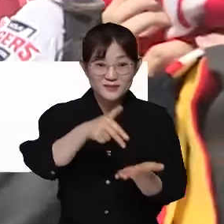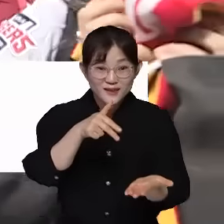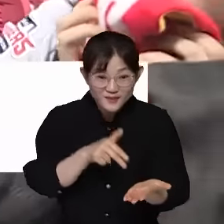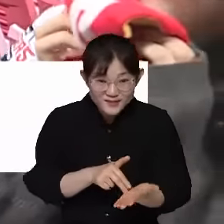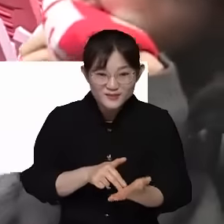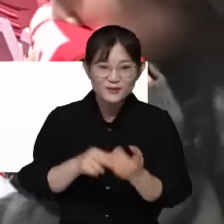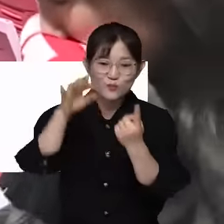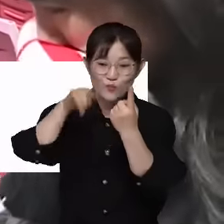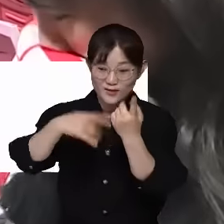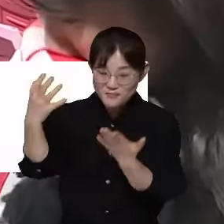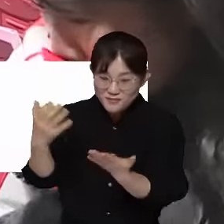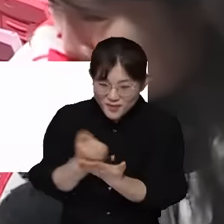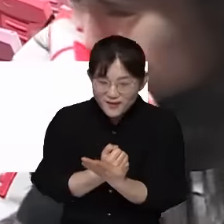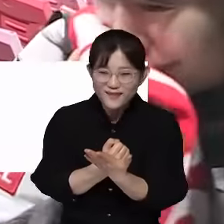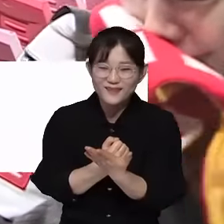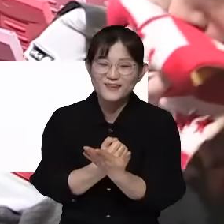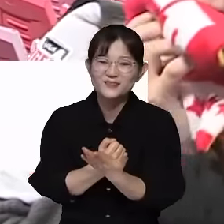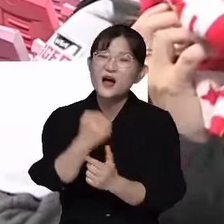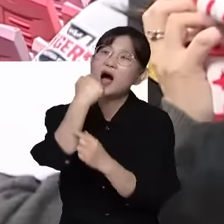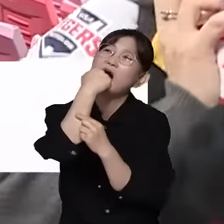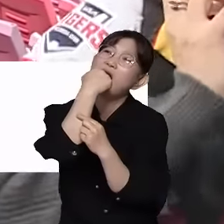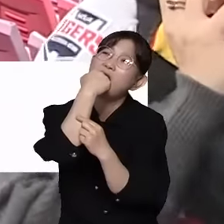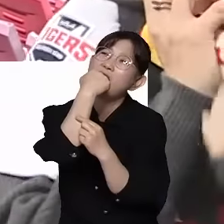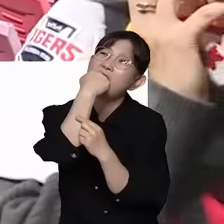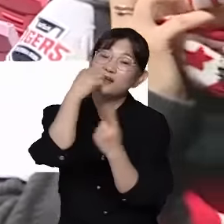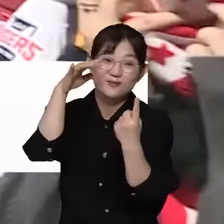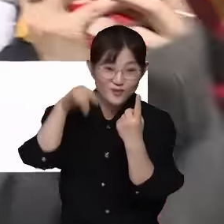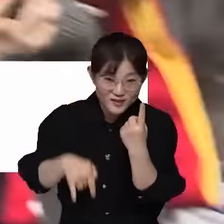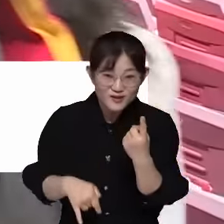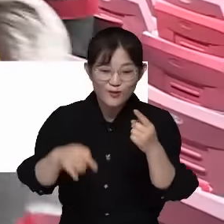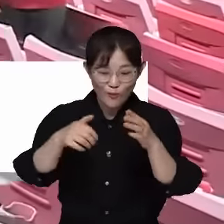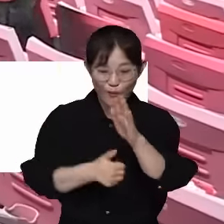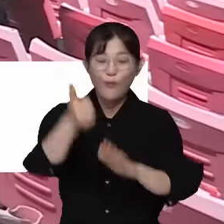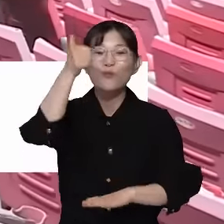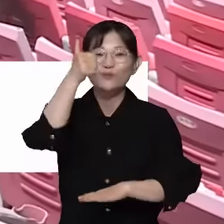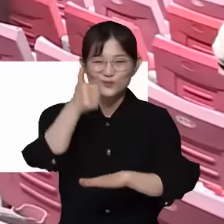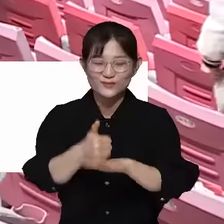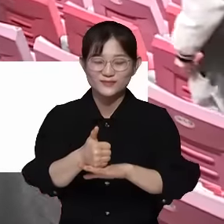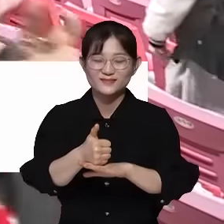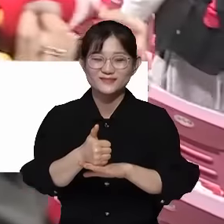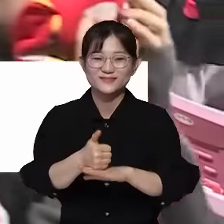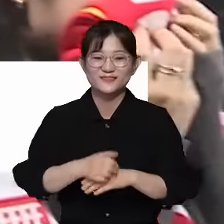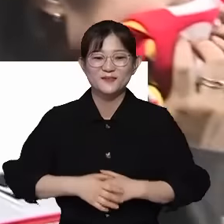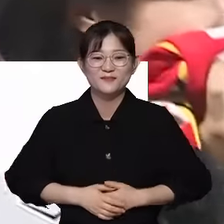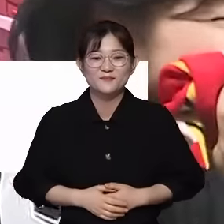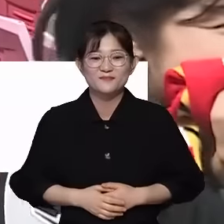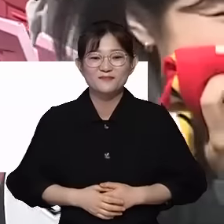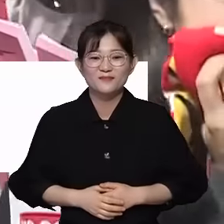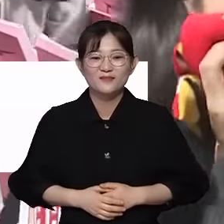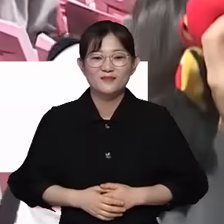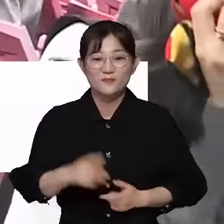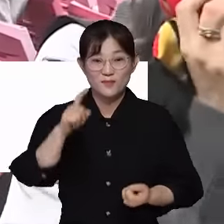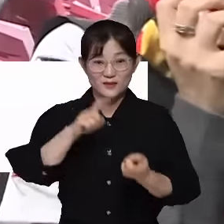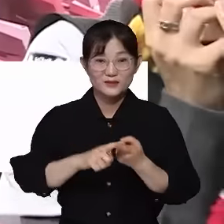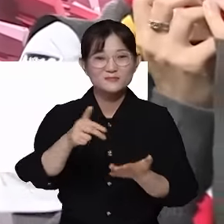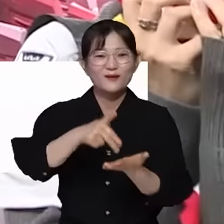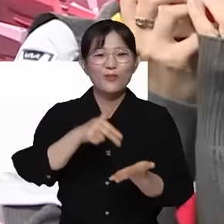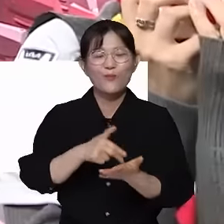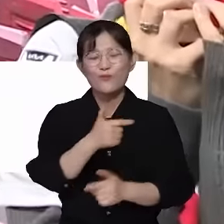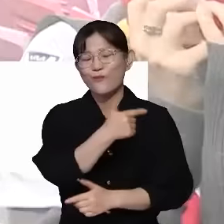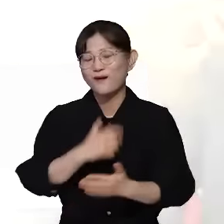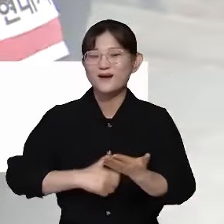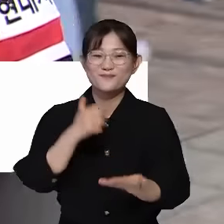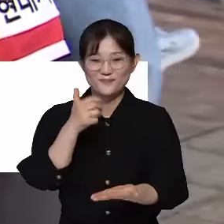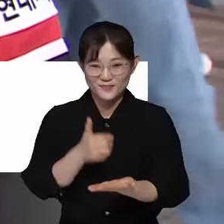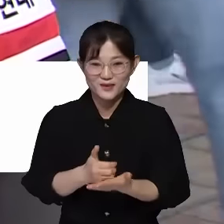왔다. 그렇게 그토록 기다렸던 1년의 어떤 결실이 오늘 드디어 이루어져서 팬으로서 너무 감격했고